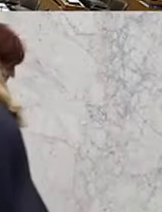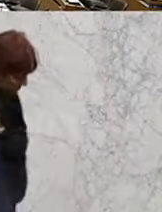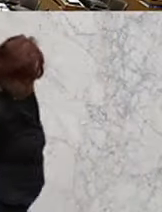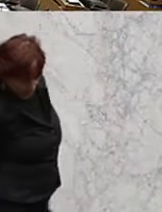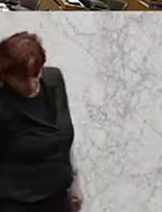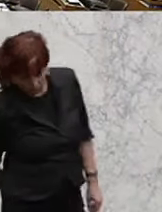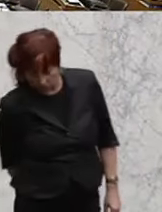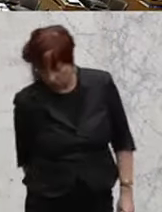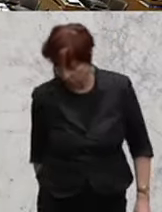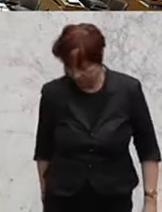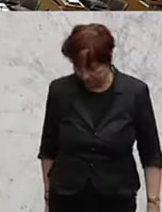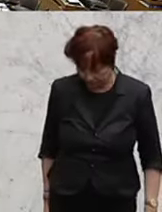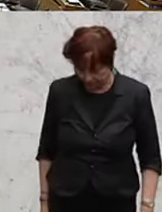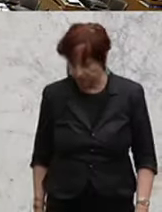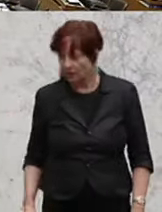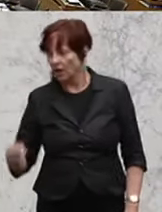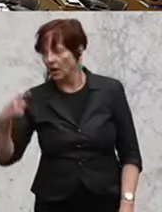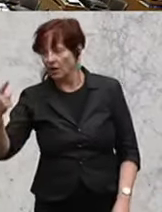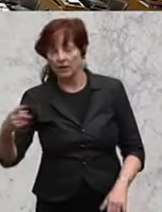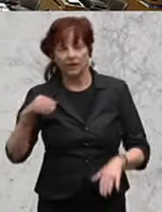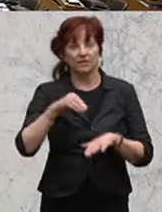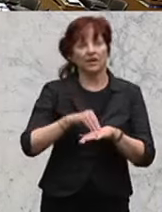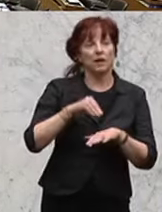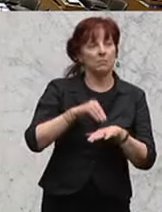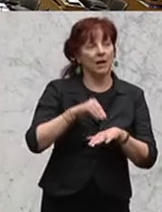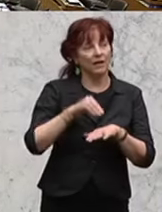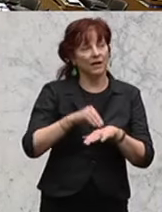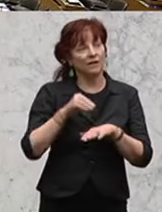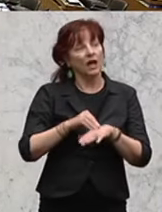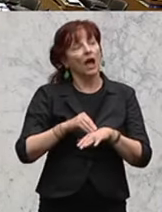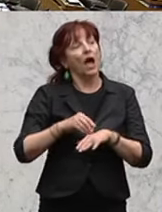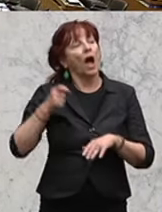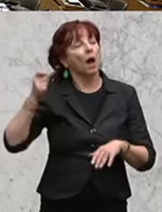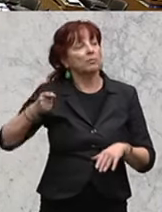weitergehen. Es brauche einen Neustart, sagt NEOS-Klubobmann